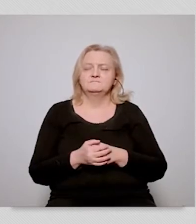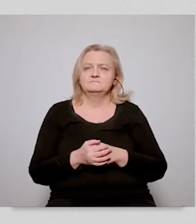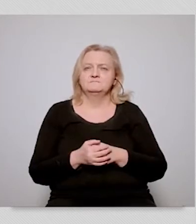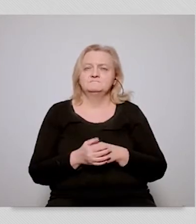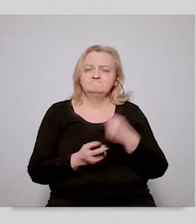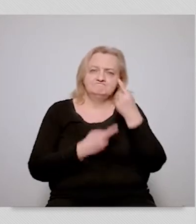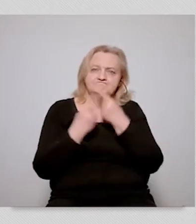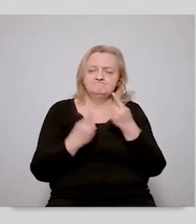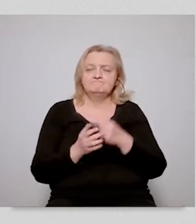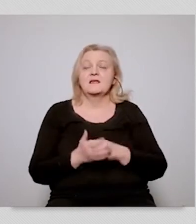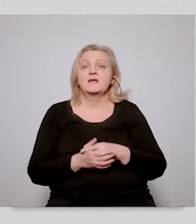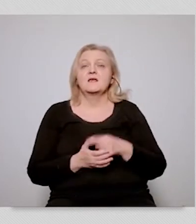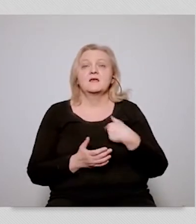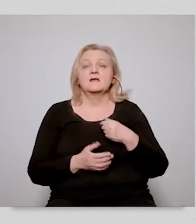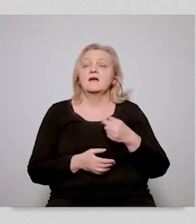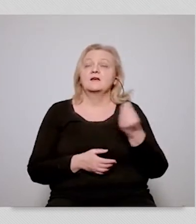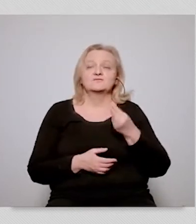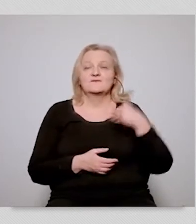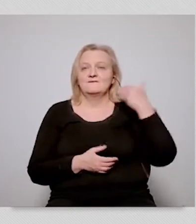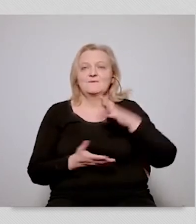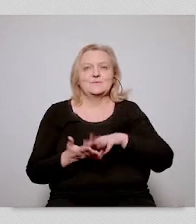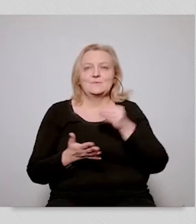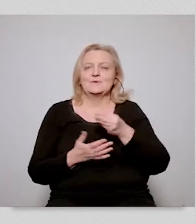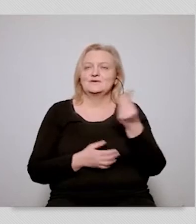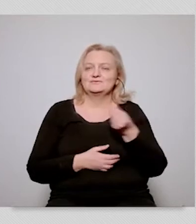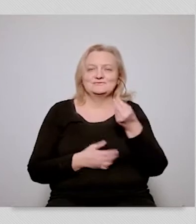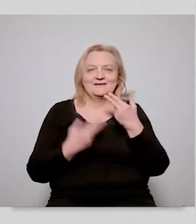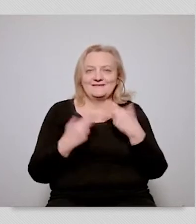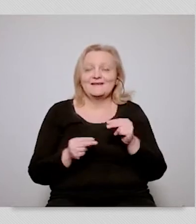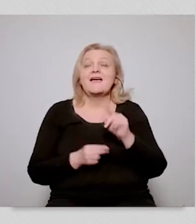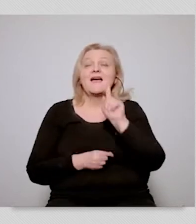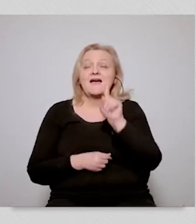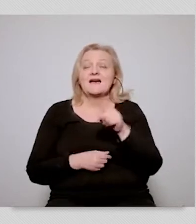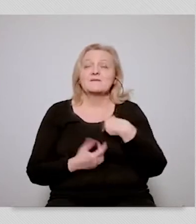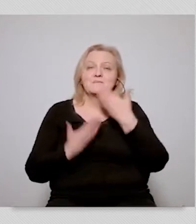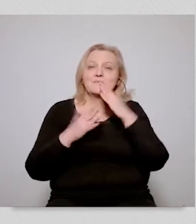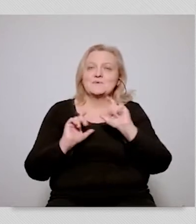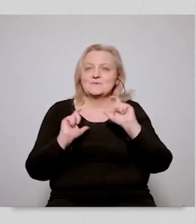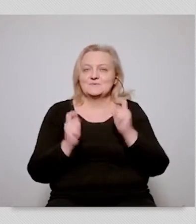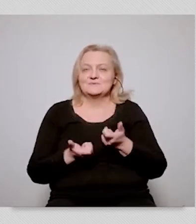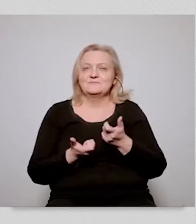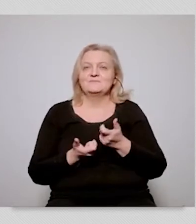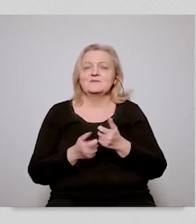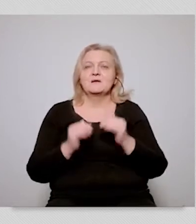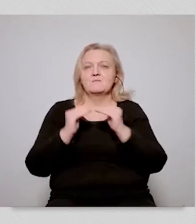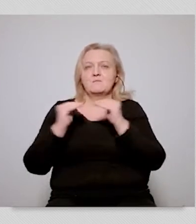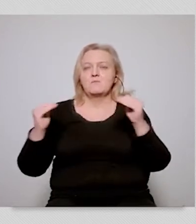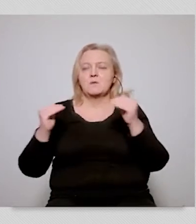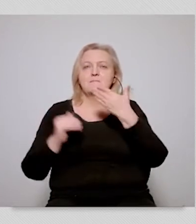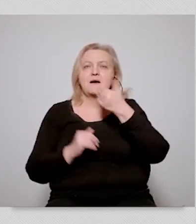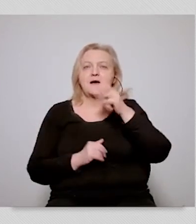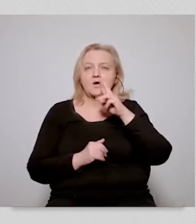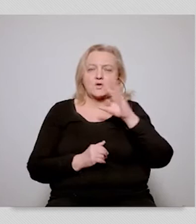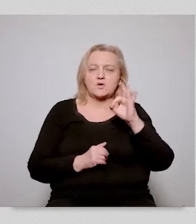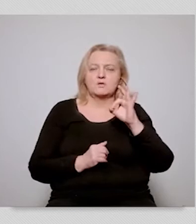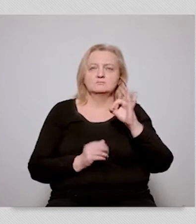uwagę. Nie wyczerpałem na pewno całego katalogu. Pokazuję tylko, że od poziomu takiego makro, który